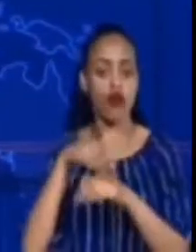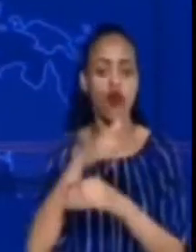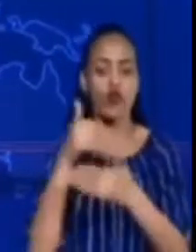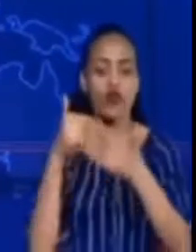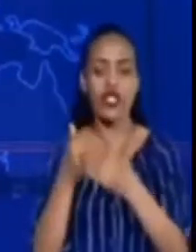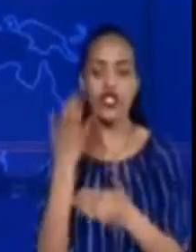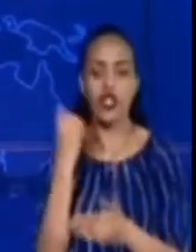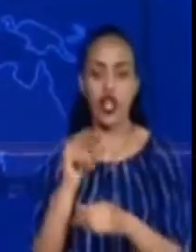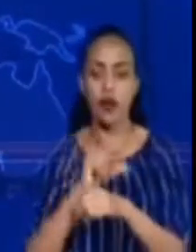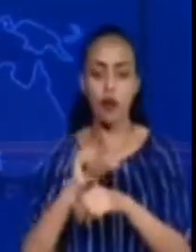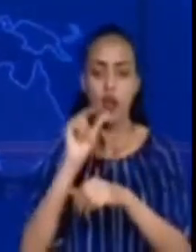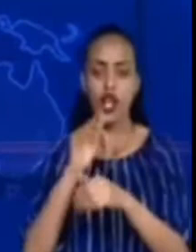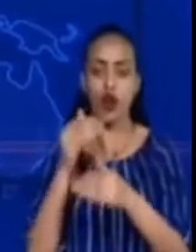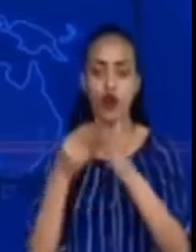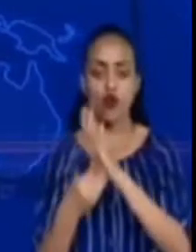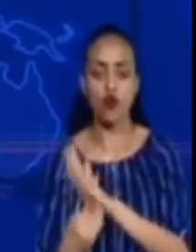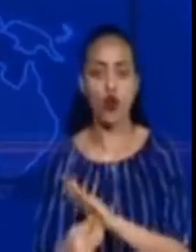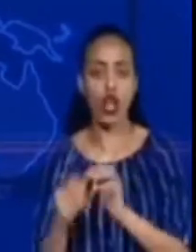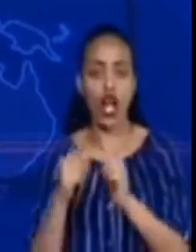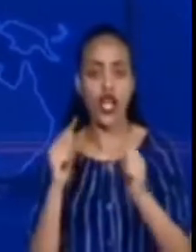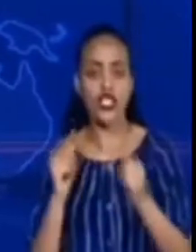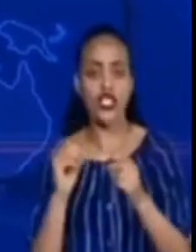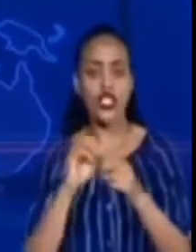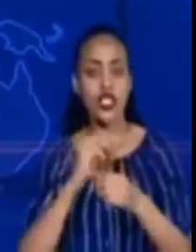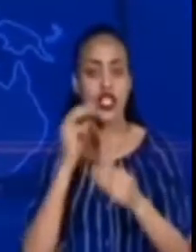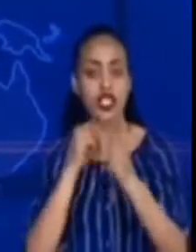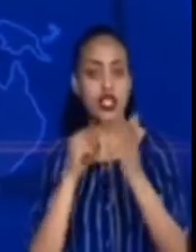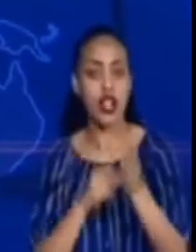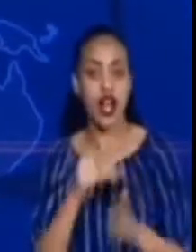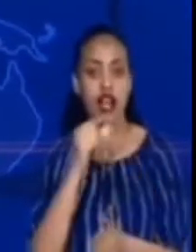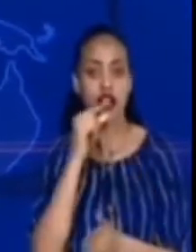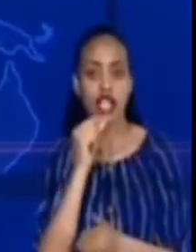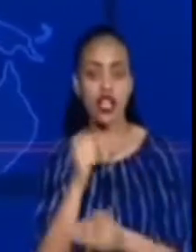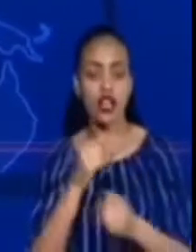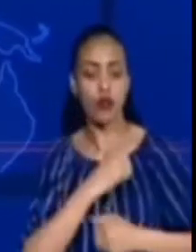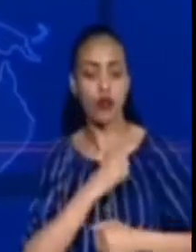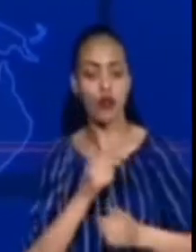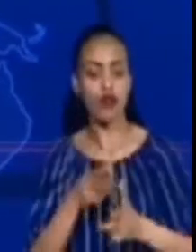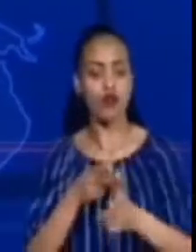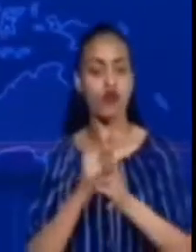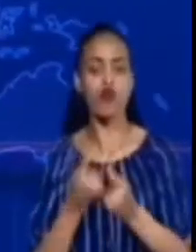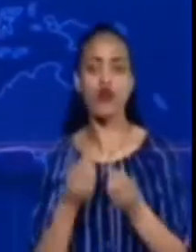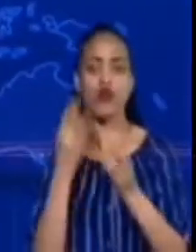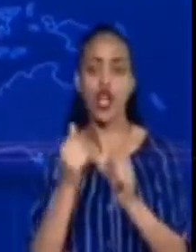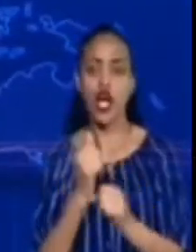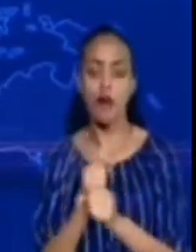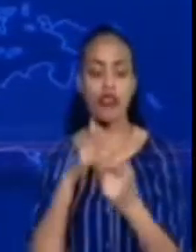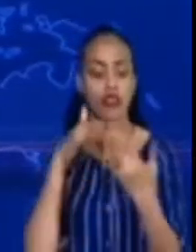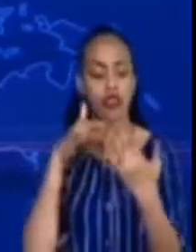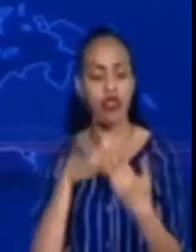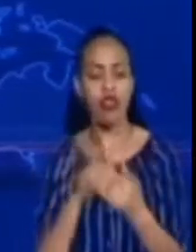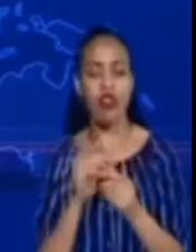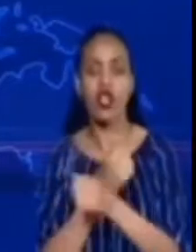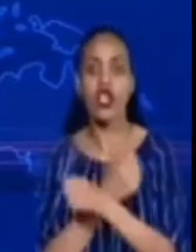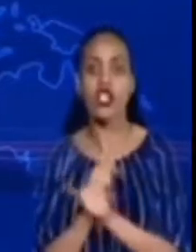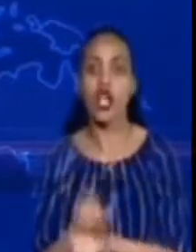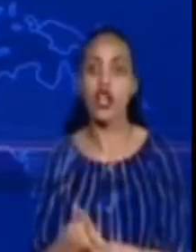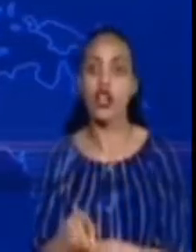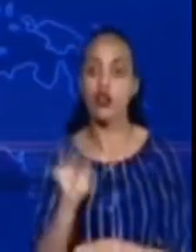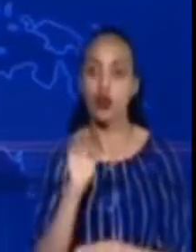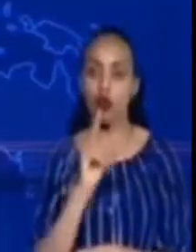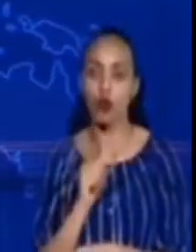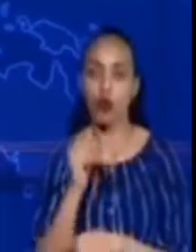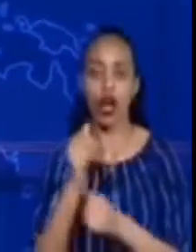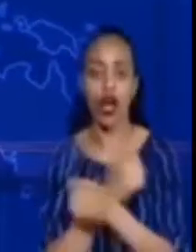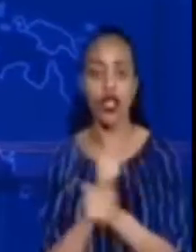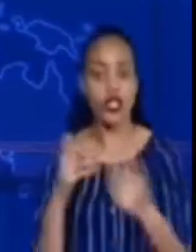እየተመሰገኑልኝ ነው በሙስሊሞች እየተመሰገኑልኝ ነው አቃጠለው አናደደው እኔ ምለው እኛ ሙስሊሞች ቆይ